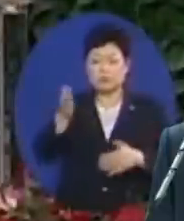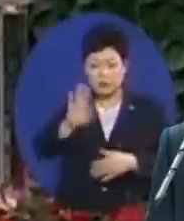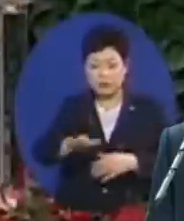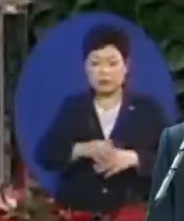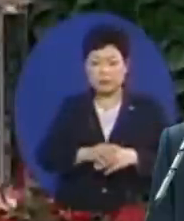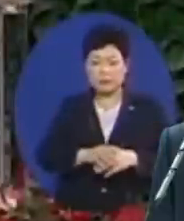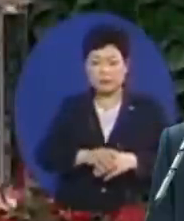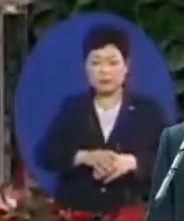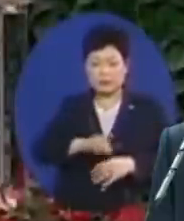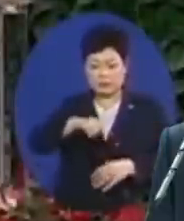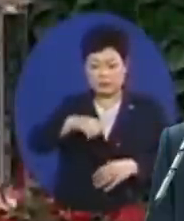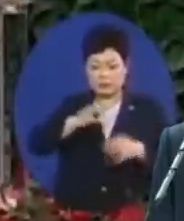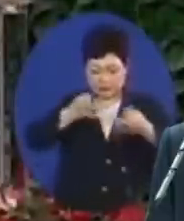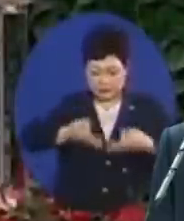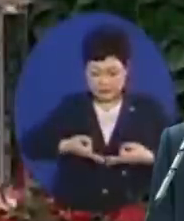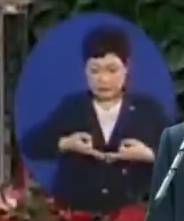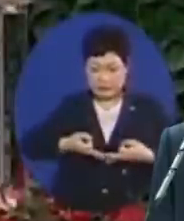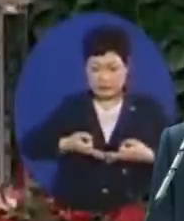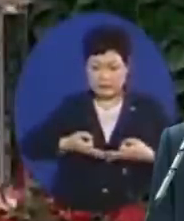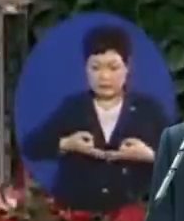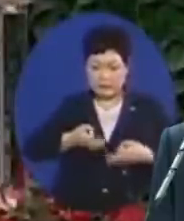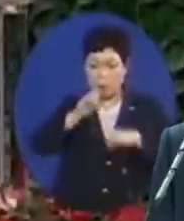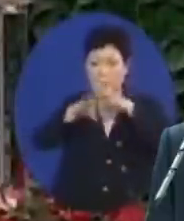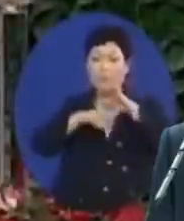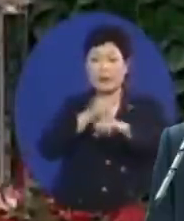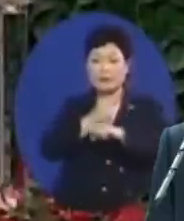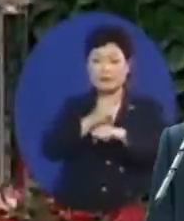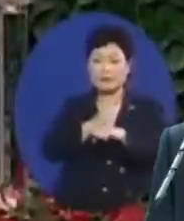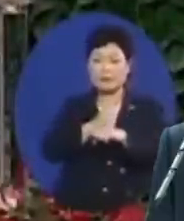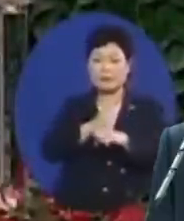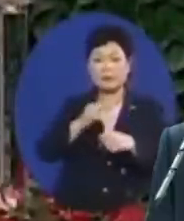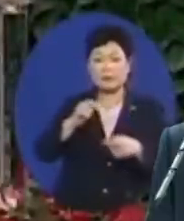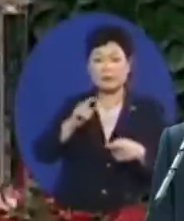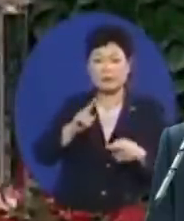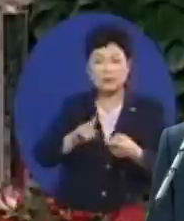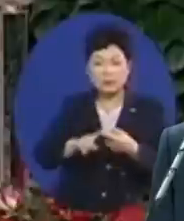그 자신이 고백하는 데 따라